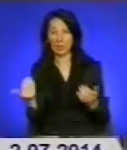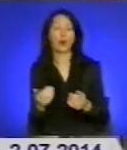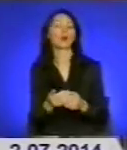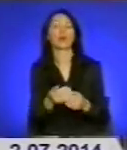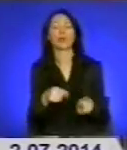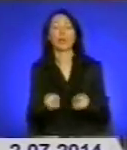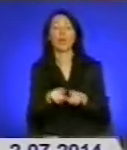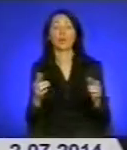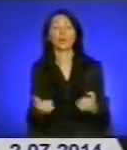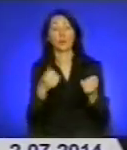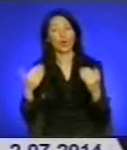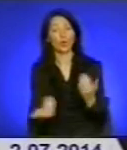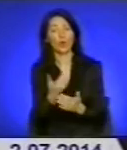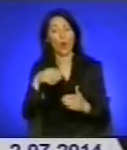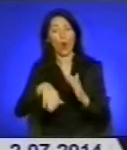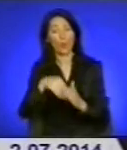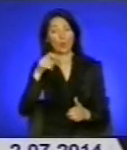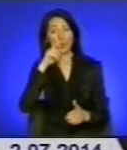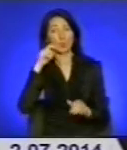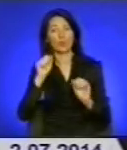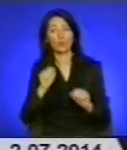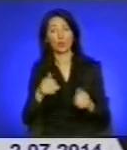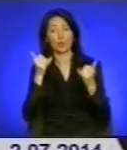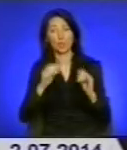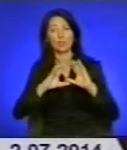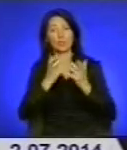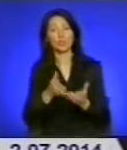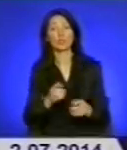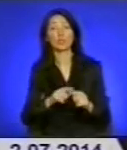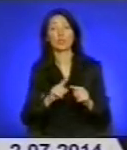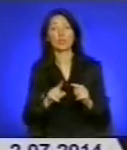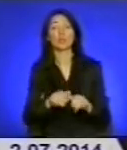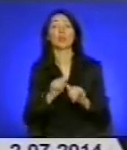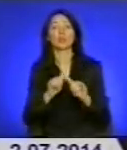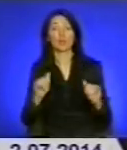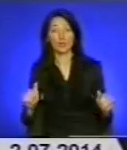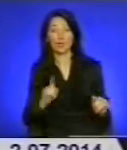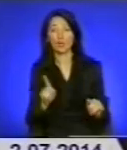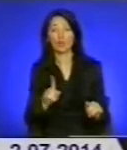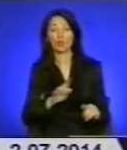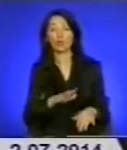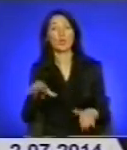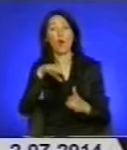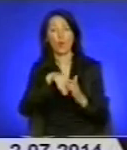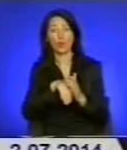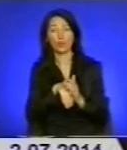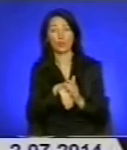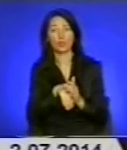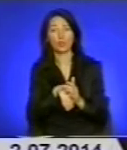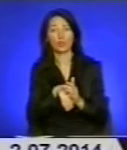Вітчизняна Влада сучасний світ настільки швидко розвивається що не впроваджувати